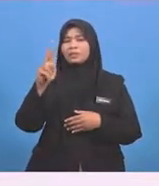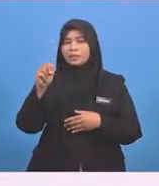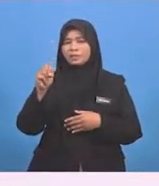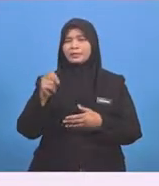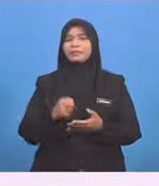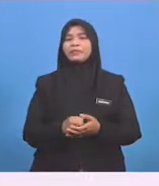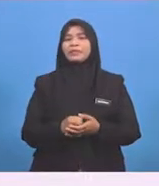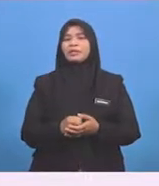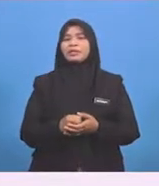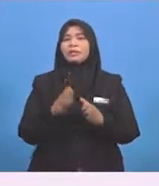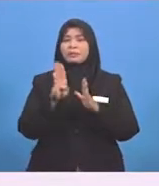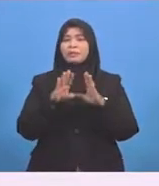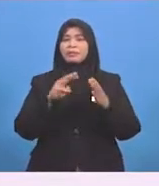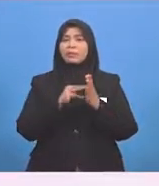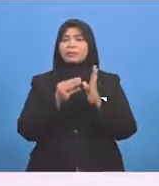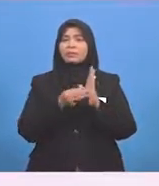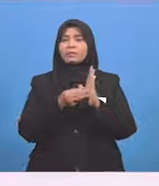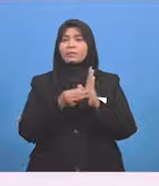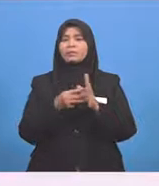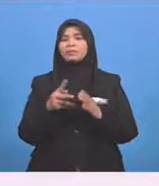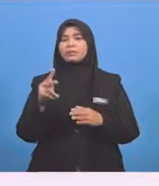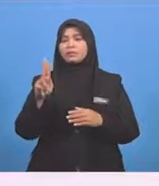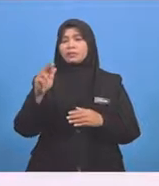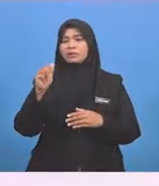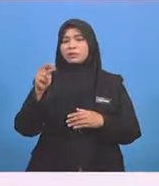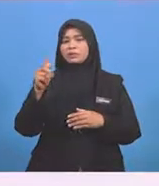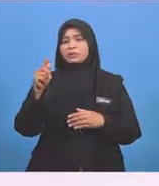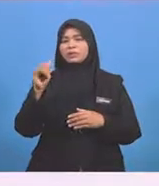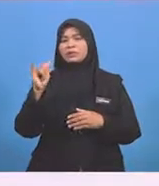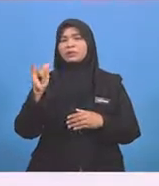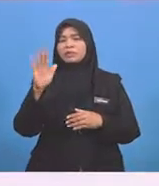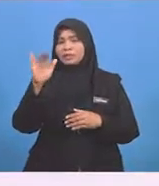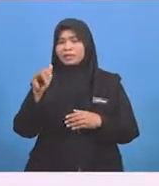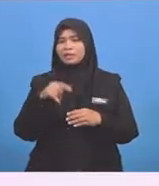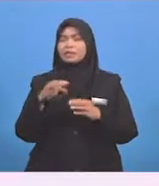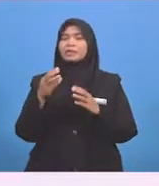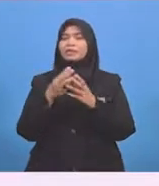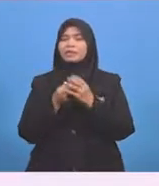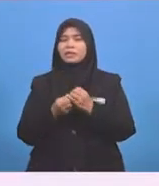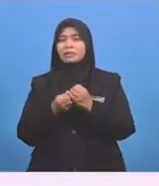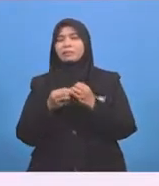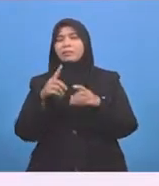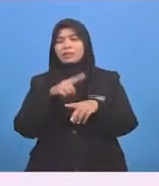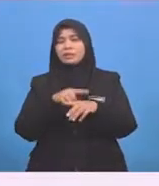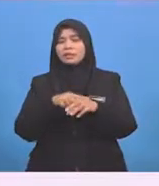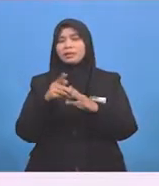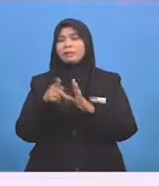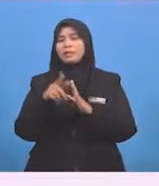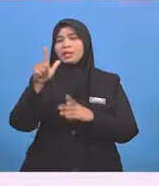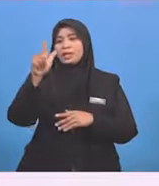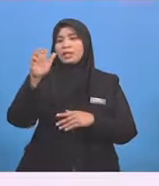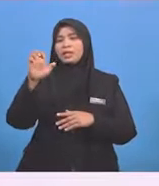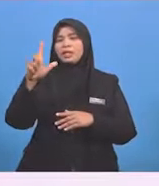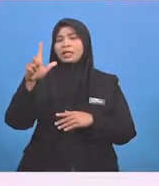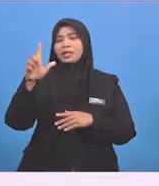tentu pelakuran bermaksud kuantiti haba yang diserap semasa peleburan atau